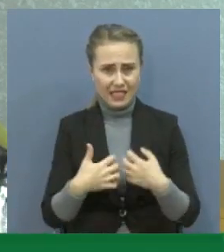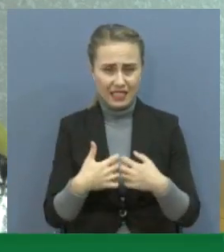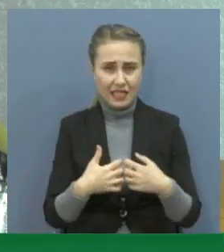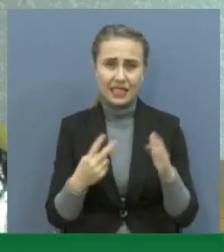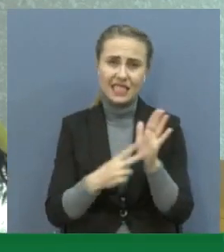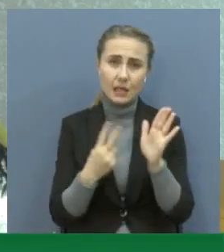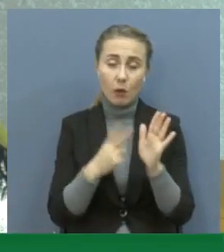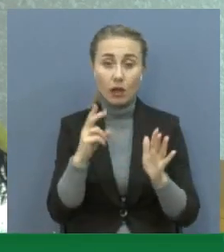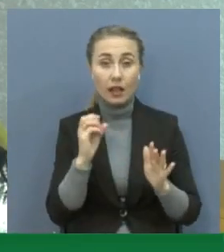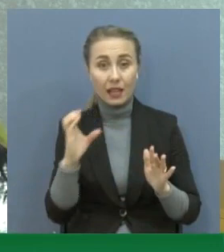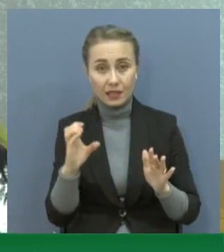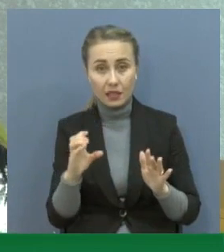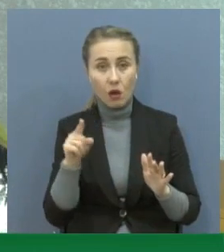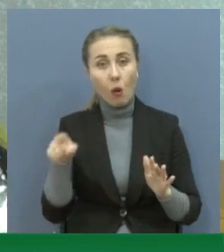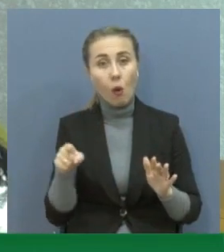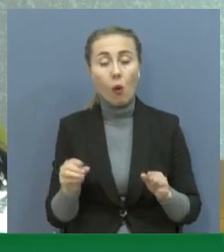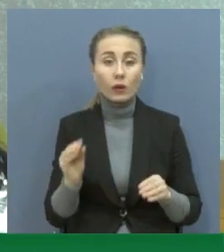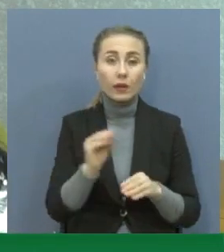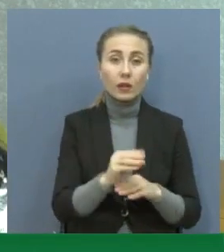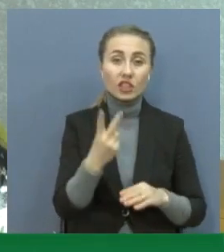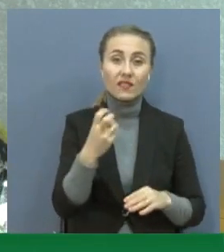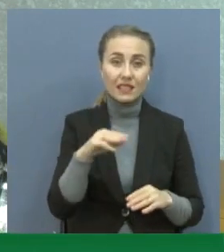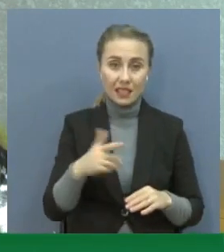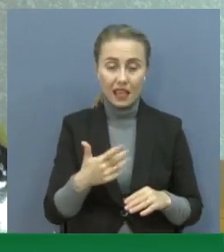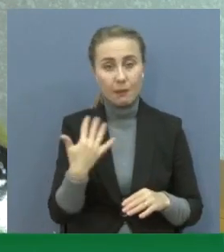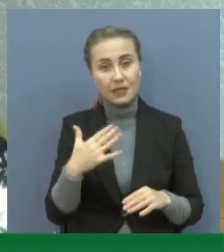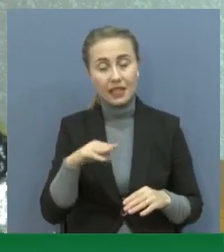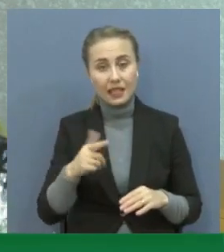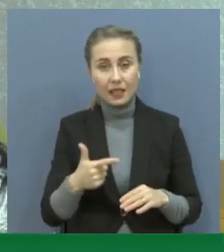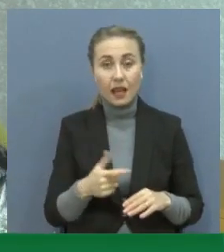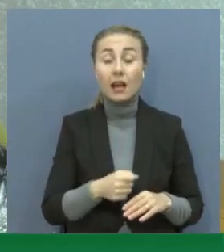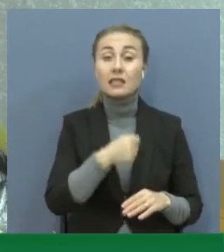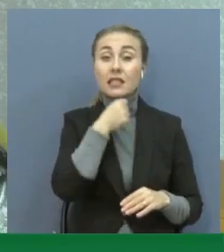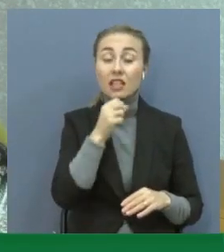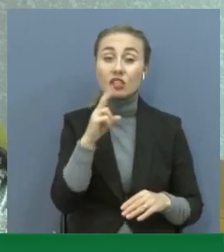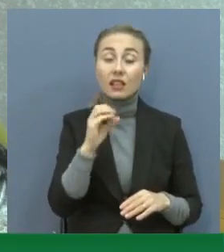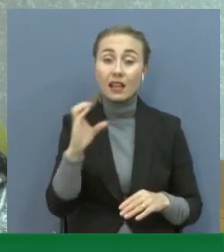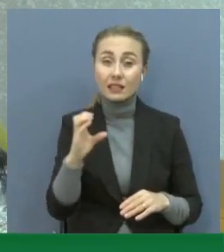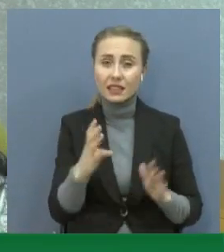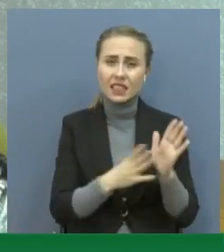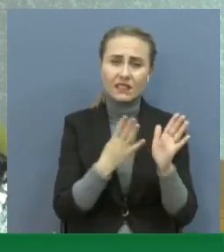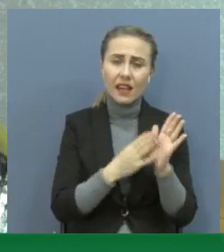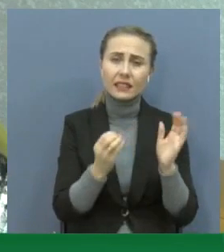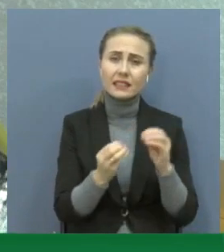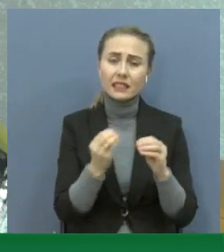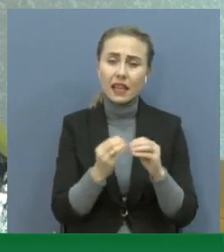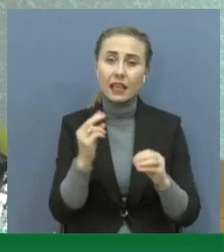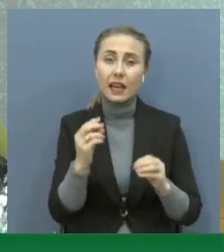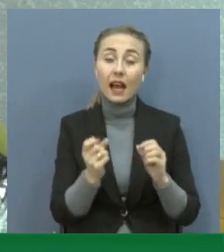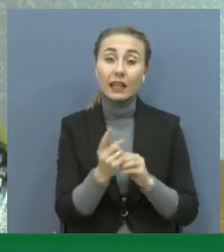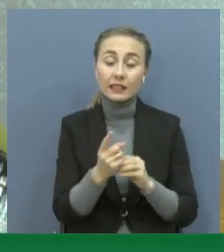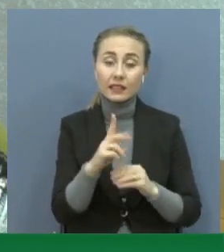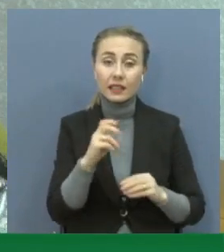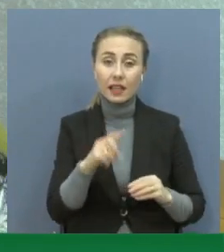в 7 класс, то он вложит 200 тенге, 50 тенге. А старшие классы, уже 9, 10, 11 класс, они уже